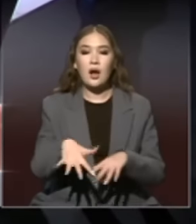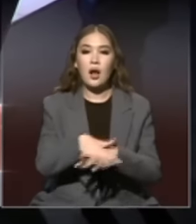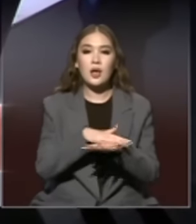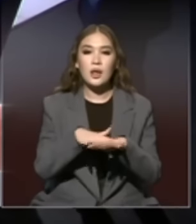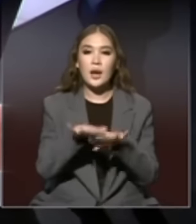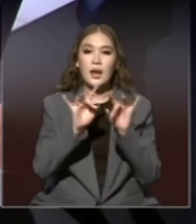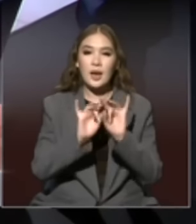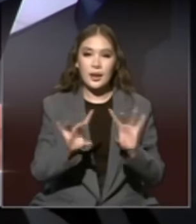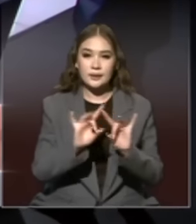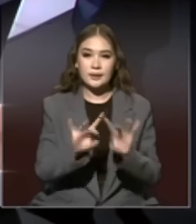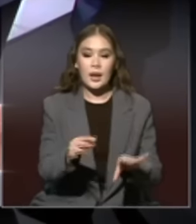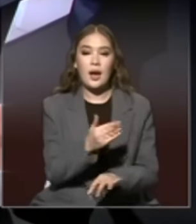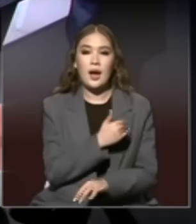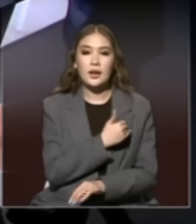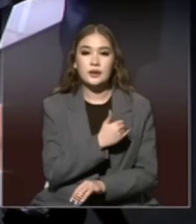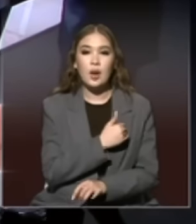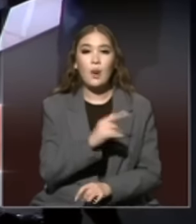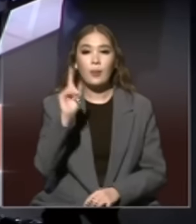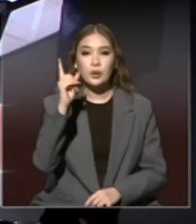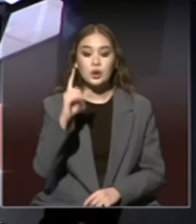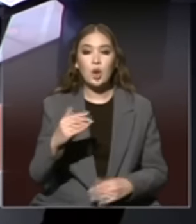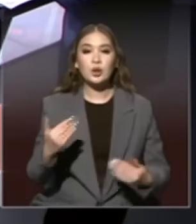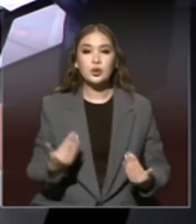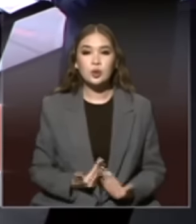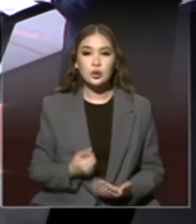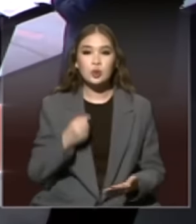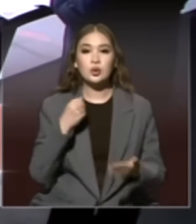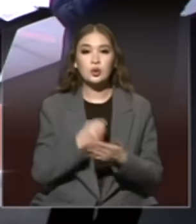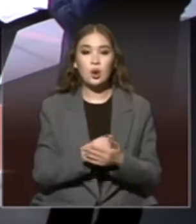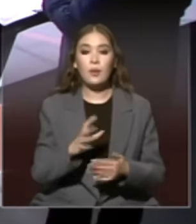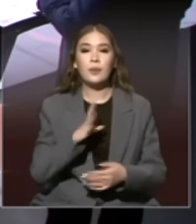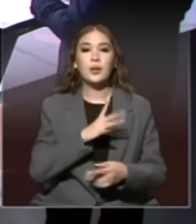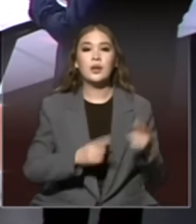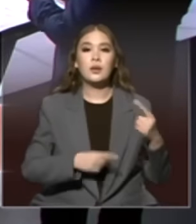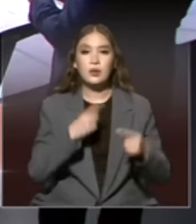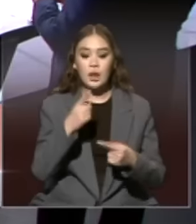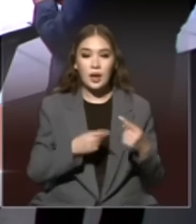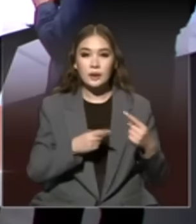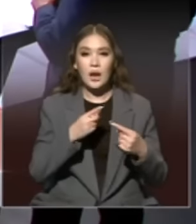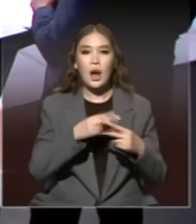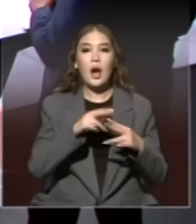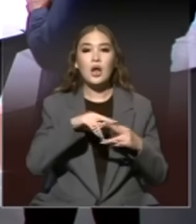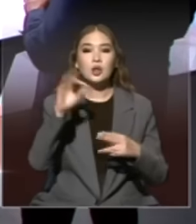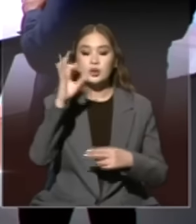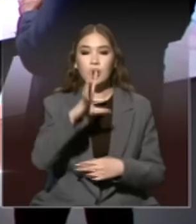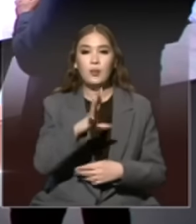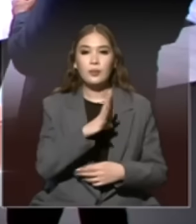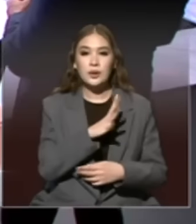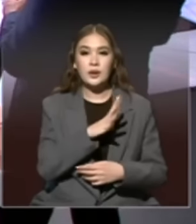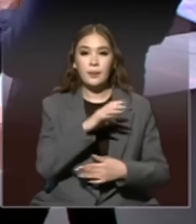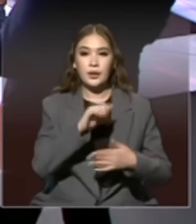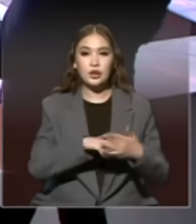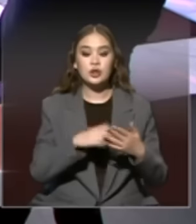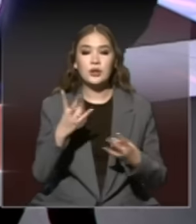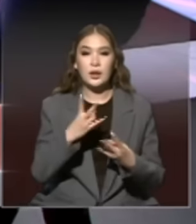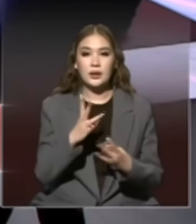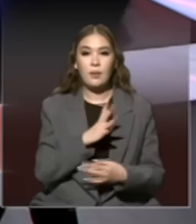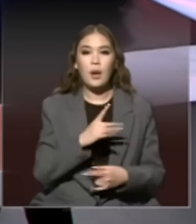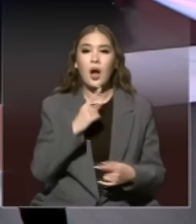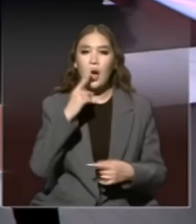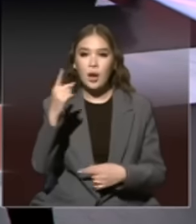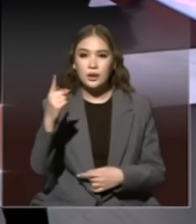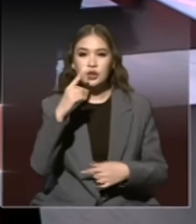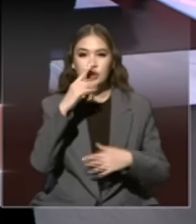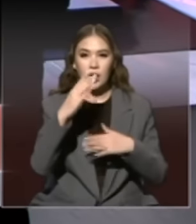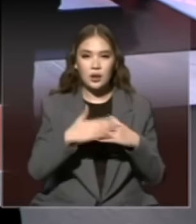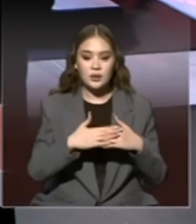керек. Өйткені біз өмір бойы салдармен күресіп келе жатырмыз. Себебімен күресетін кез келді. Алыс жақын елдің барлығы көріп